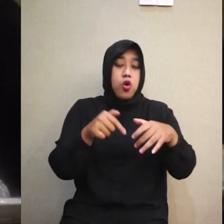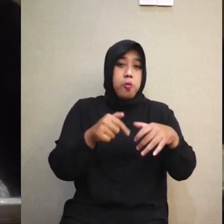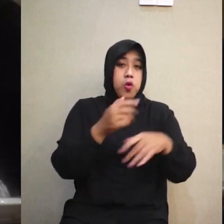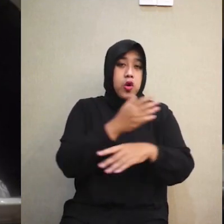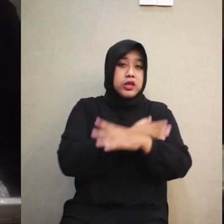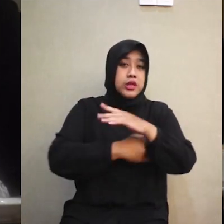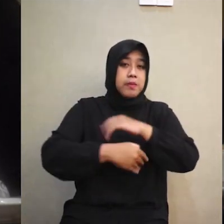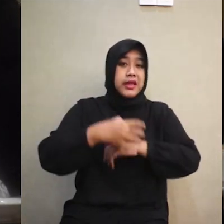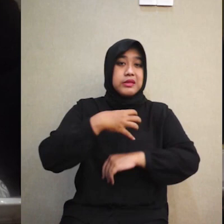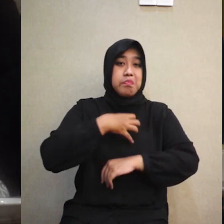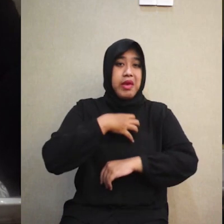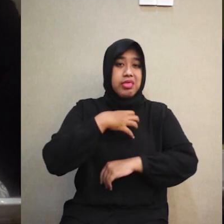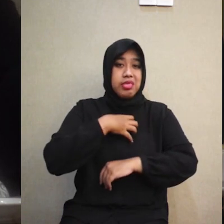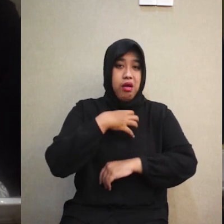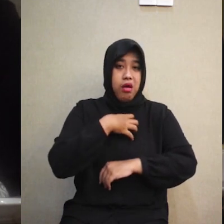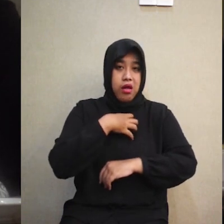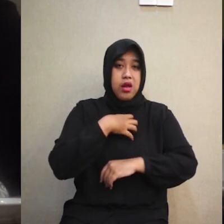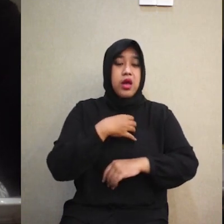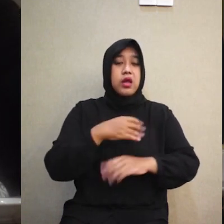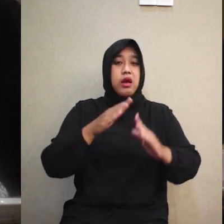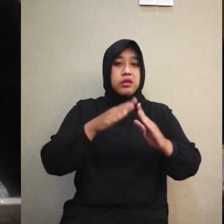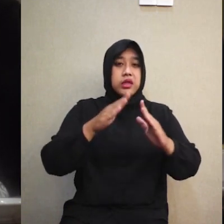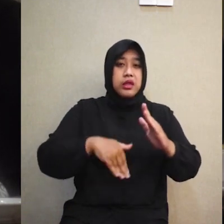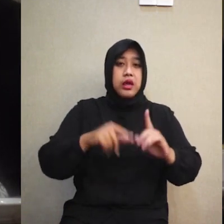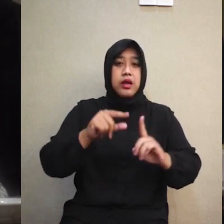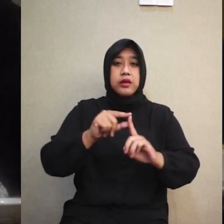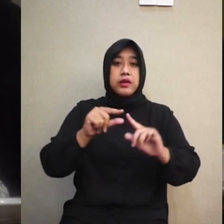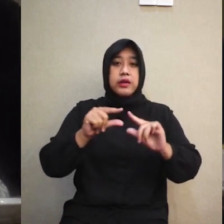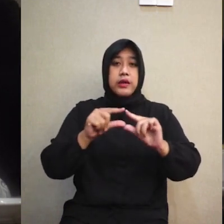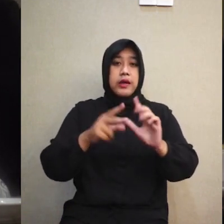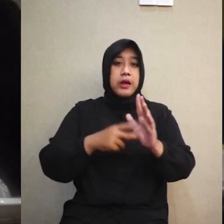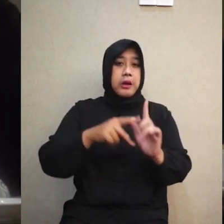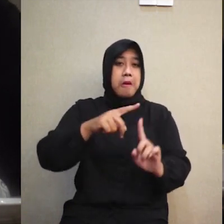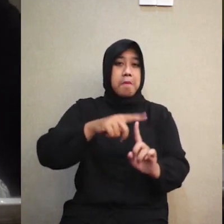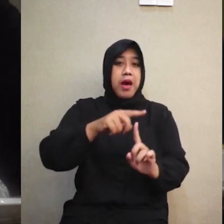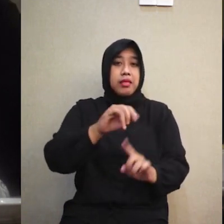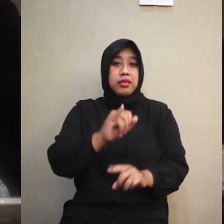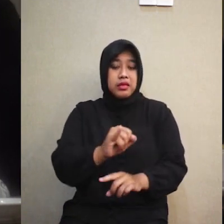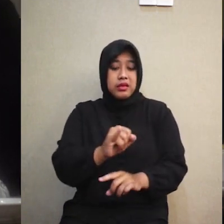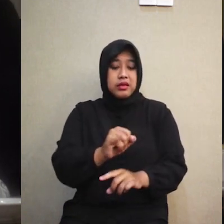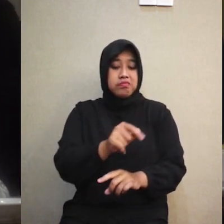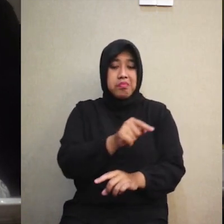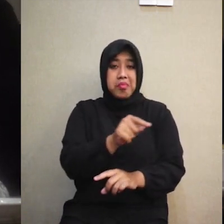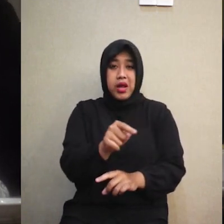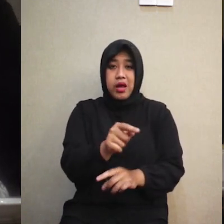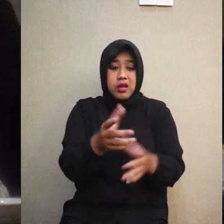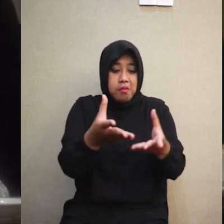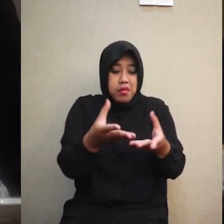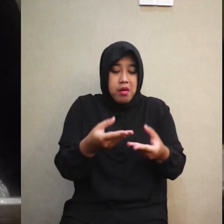mental yang ada di Panti yang tidak mendapatkan apa namanya